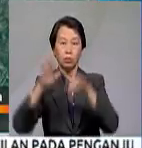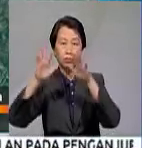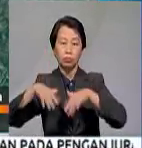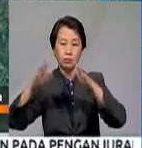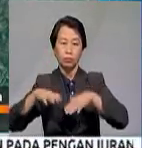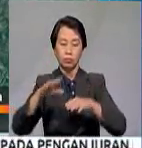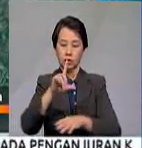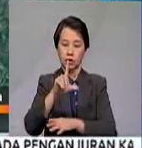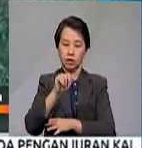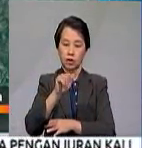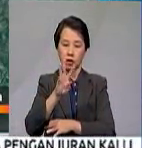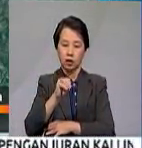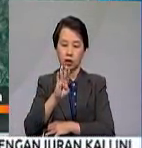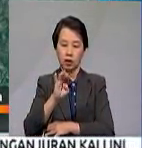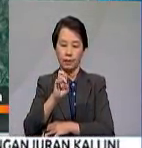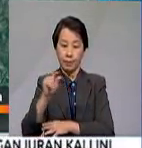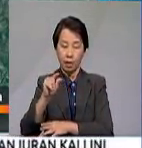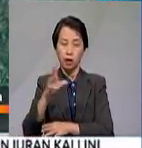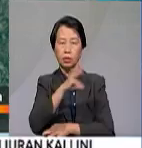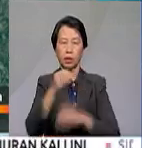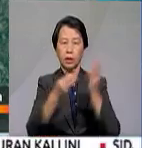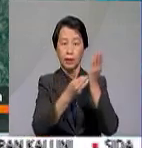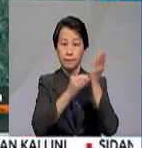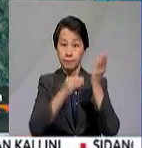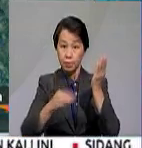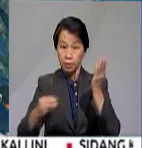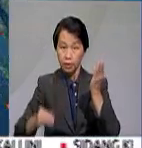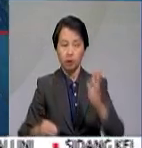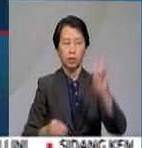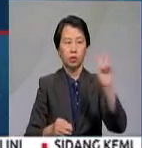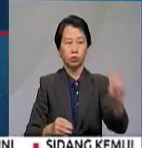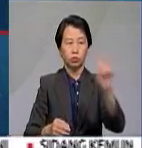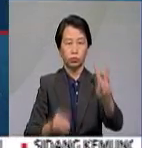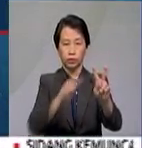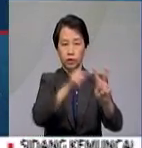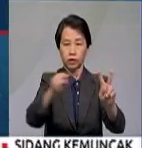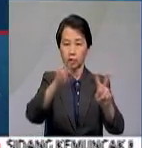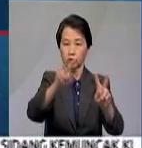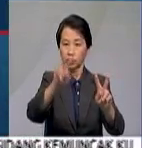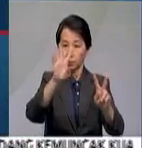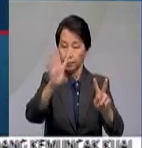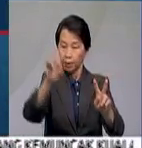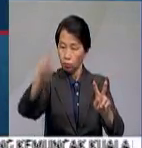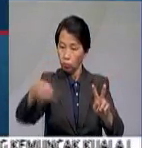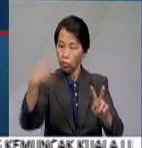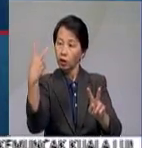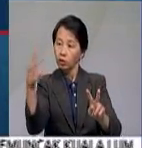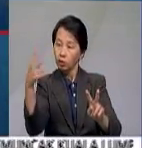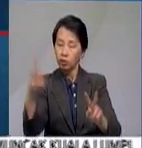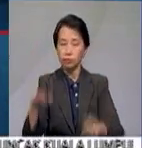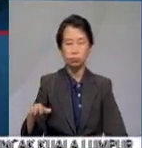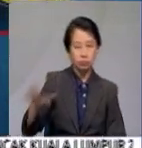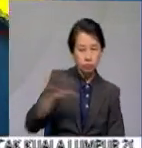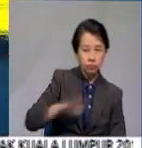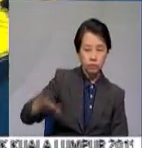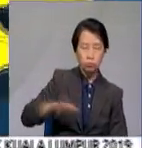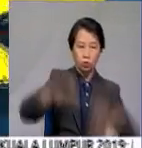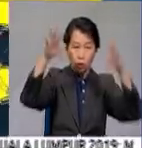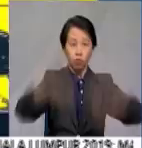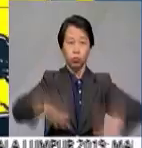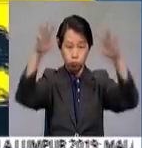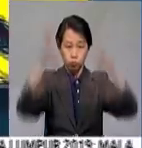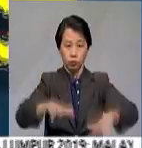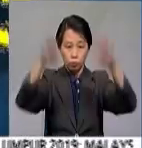bahagian Limbang dan juga Miri. Dan pada 22 hingga ke 24 Disember nanti, kita jangkakan hujan lebat